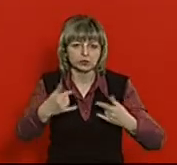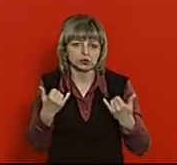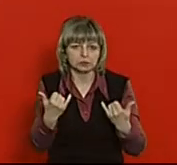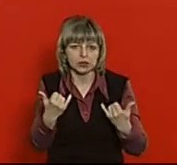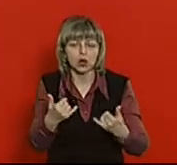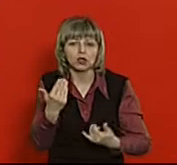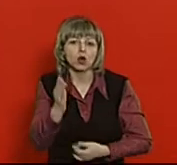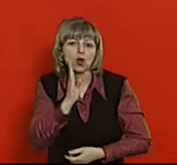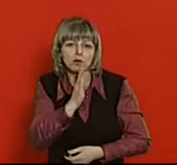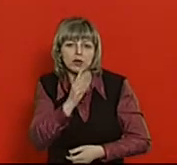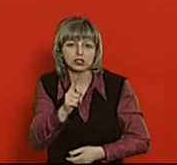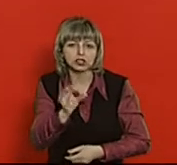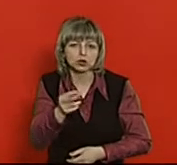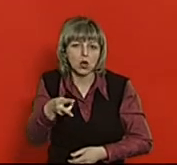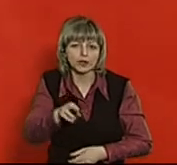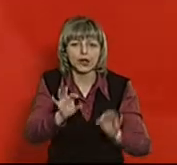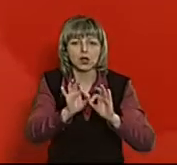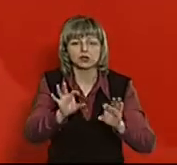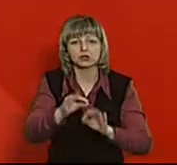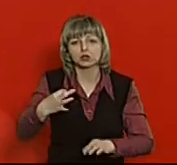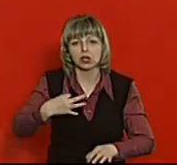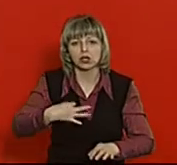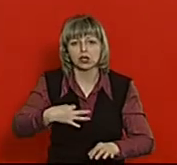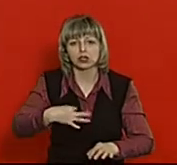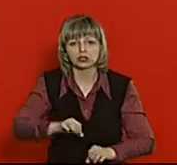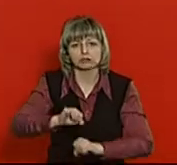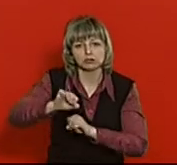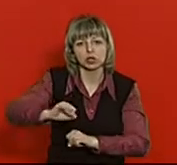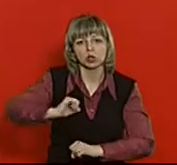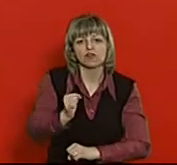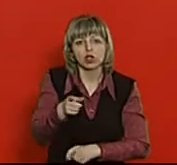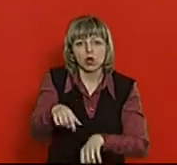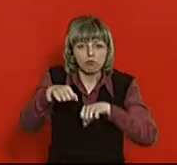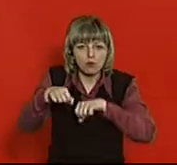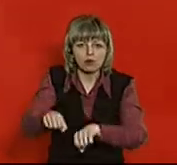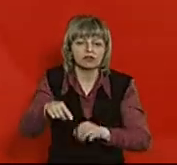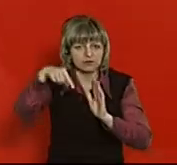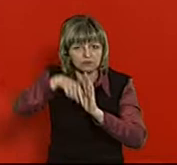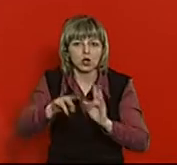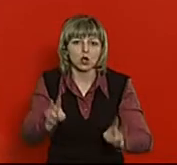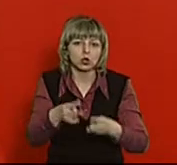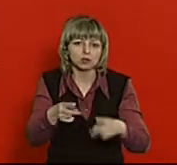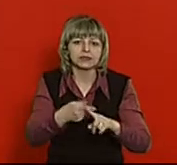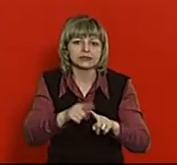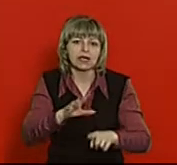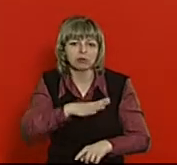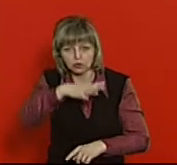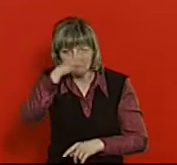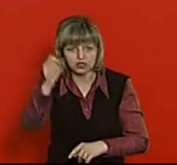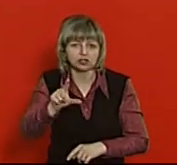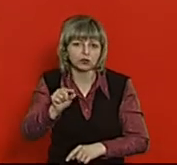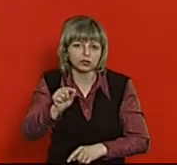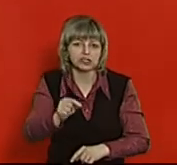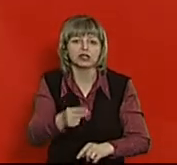сьогодні. Його мати Зоя Кривчук розповіла, що син заступився за товариша і його побили у клубі. Нагадаємо, це сталося у ніч на